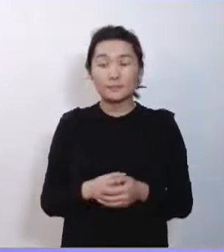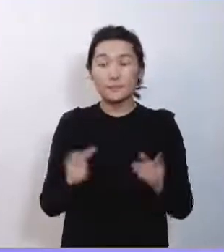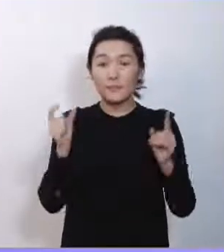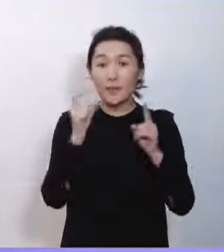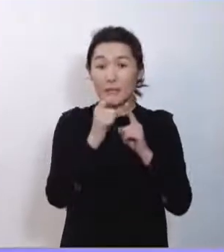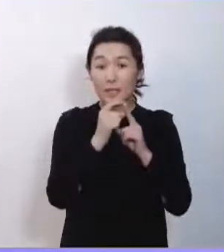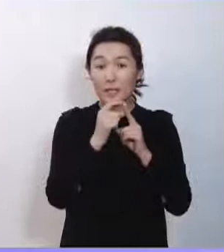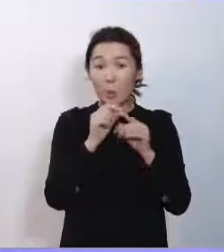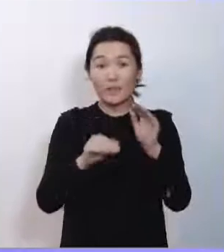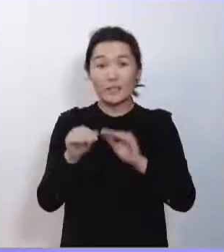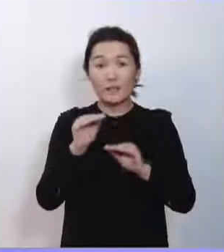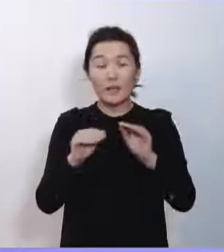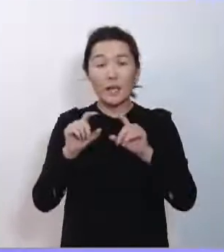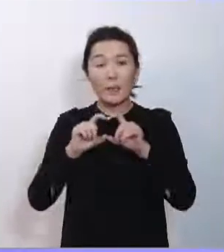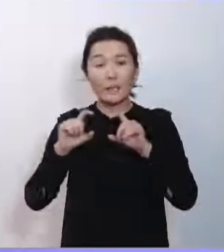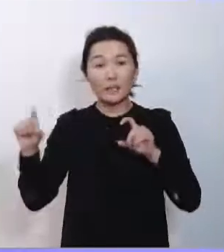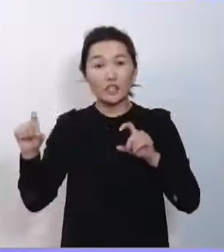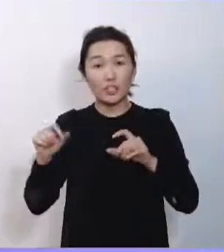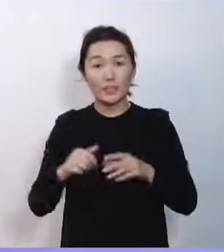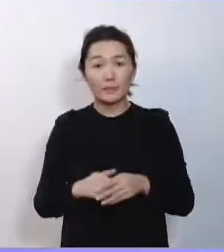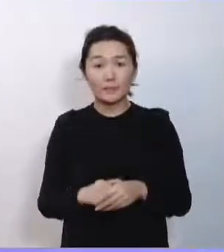слов составляем предложение.